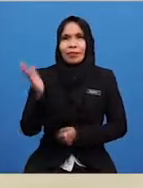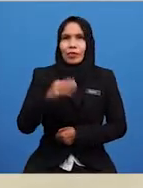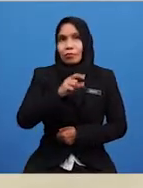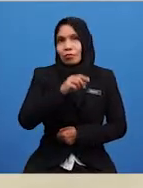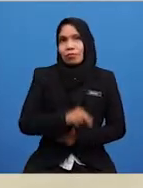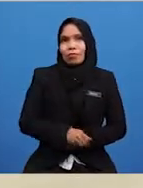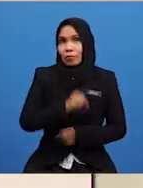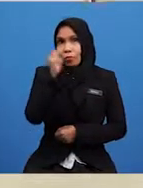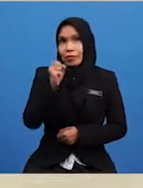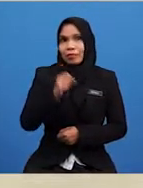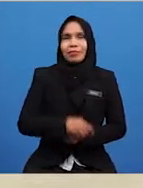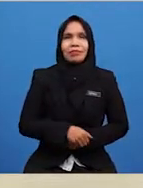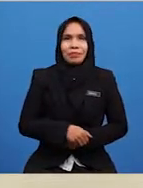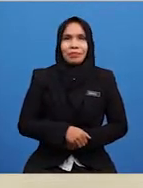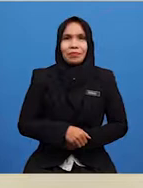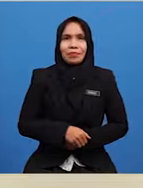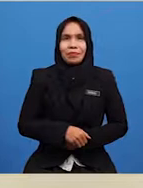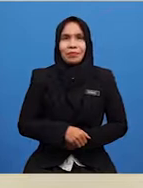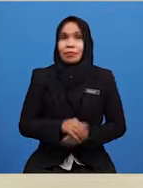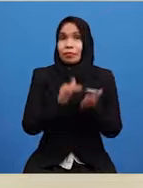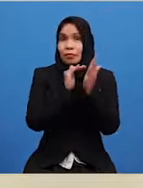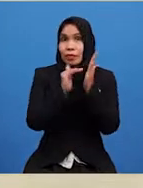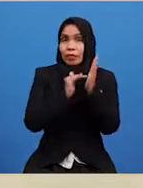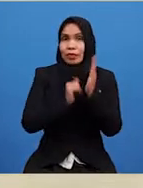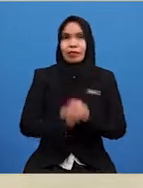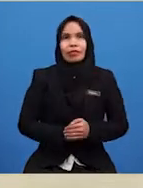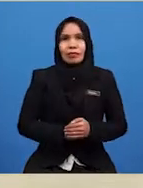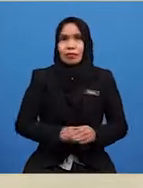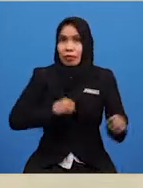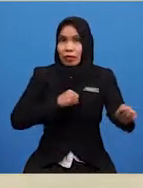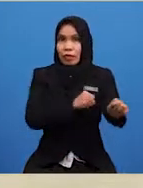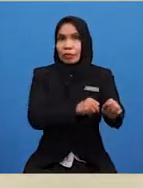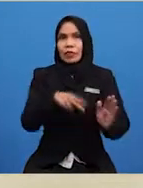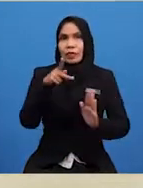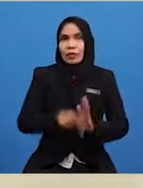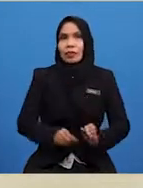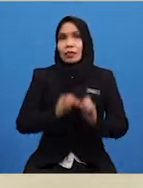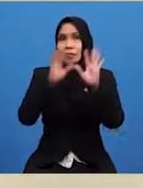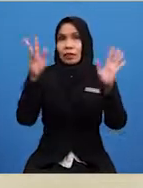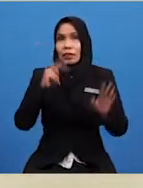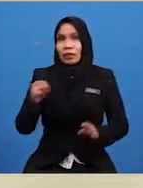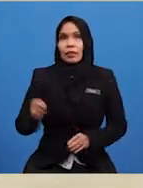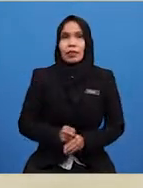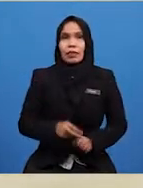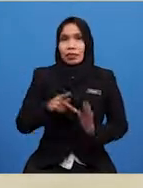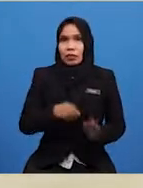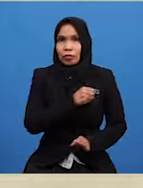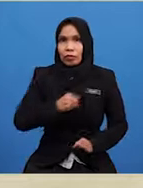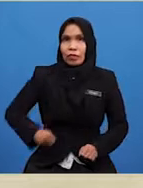minda. Soalannya ialah, senarakan aspek kegemilangan Kesultanan Melayu Melaka.